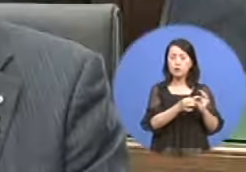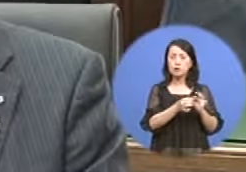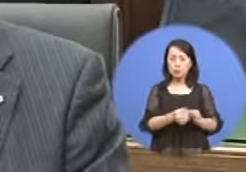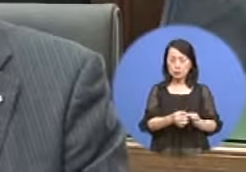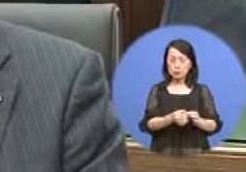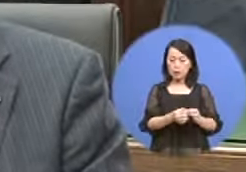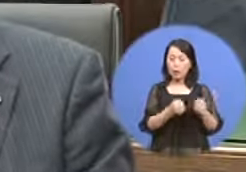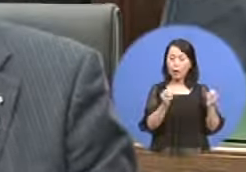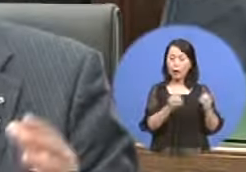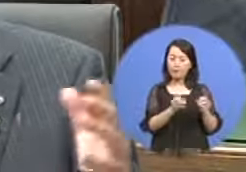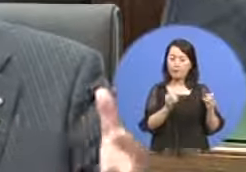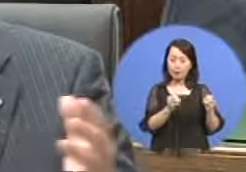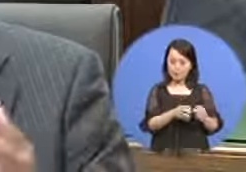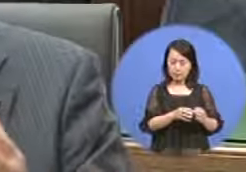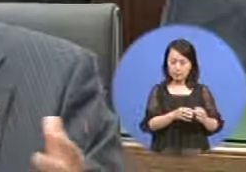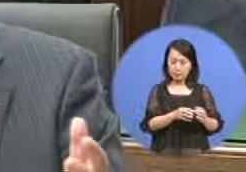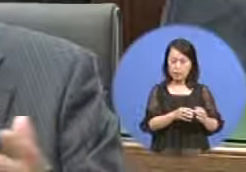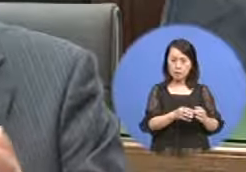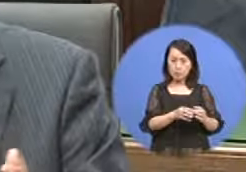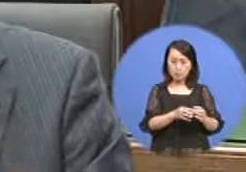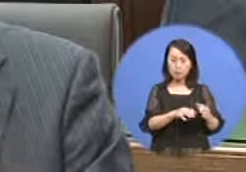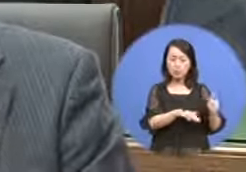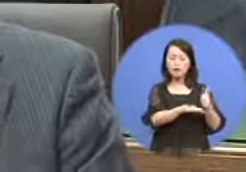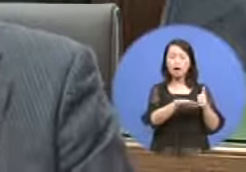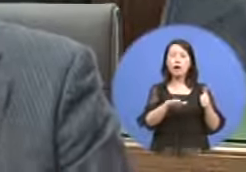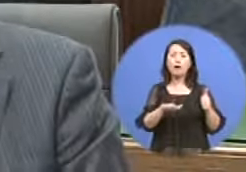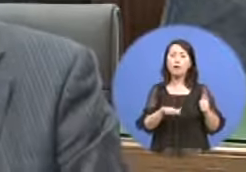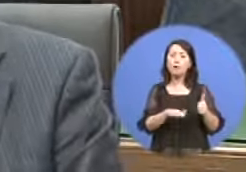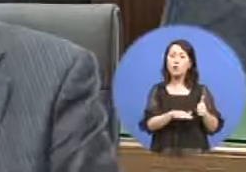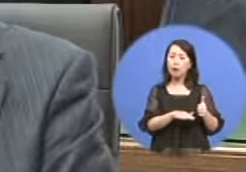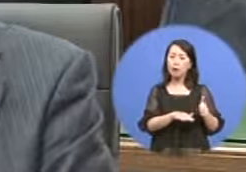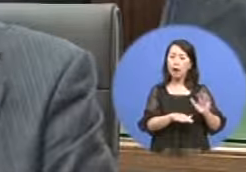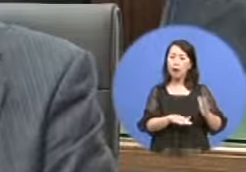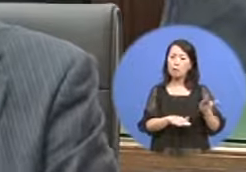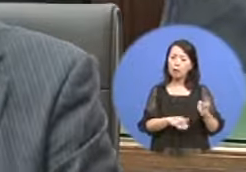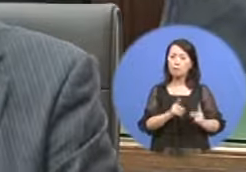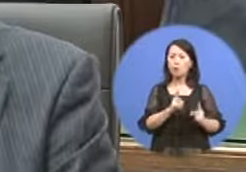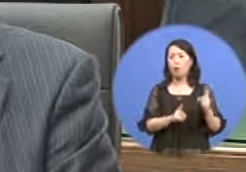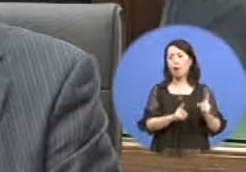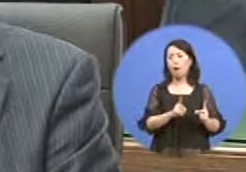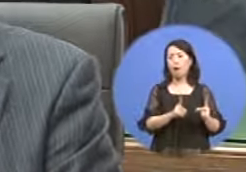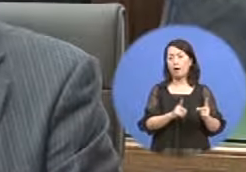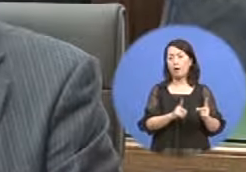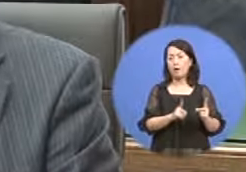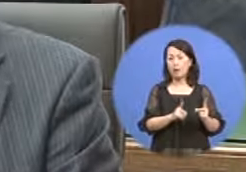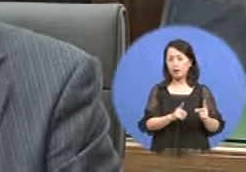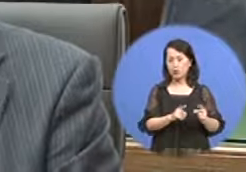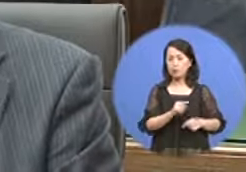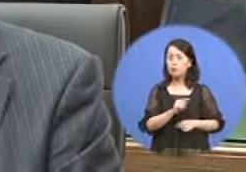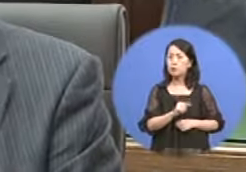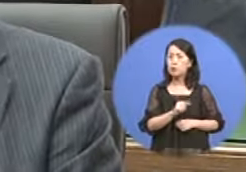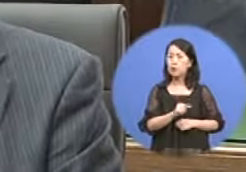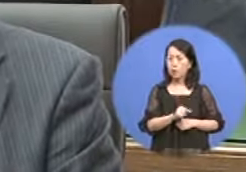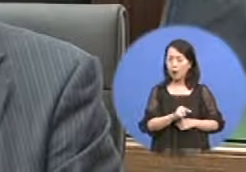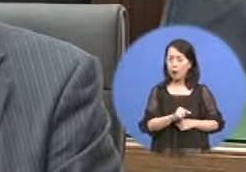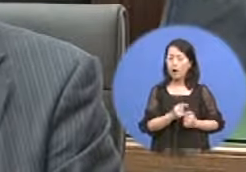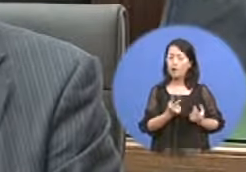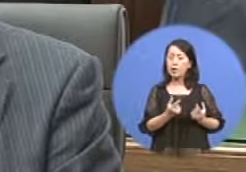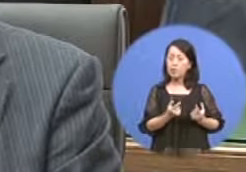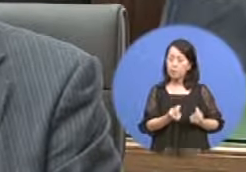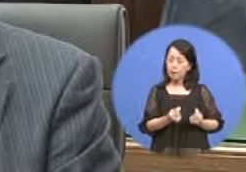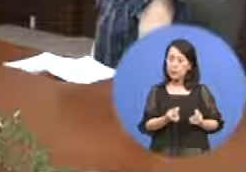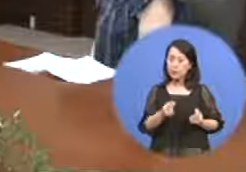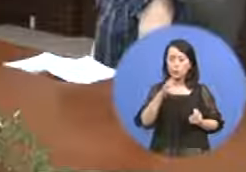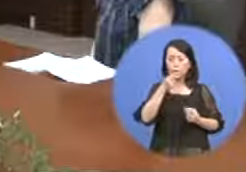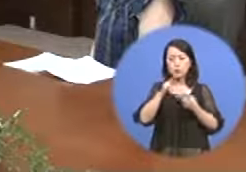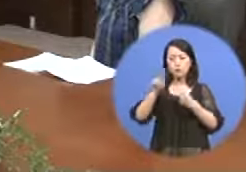お話とか、そういうのをちゃんと話し合う環境がねできてるかどうか、でそういうことがですね、やっぱり随分違